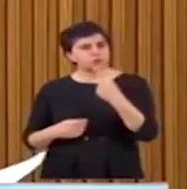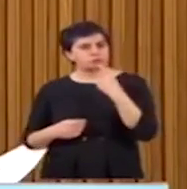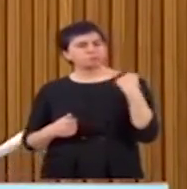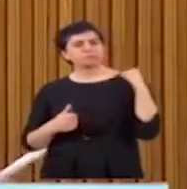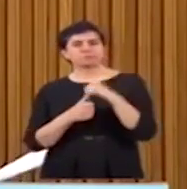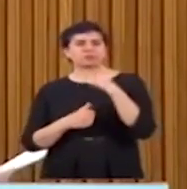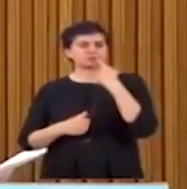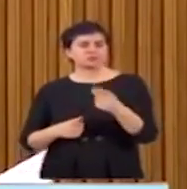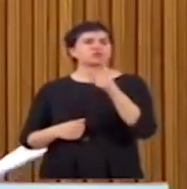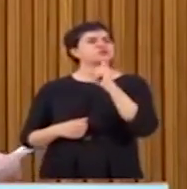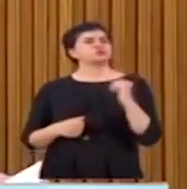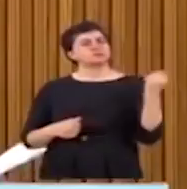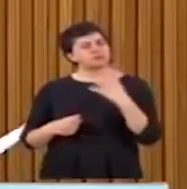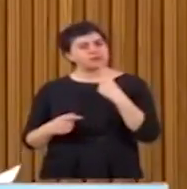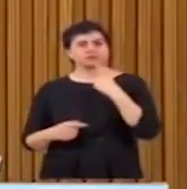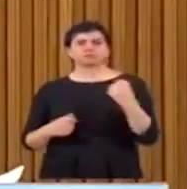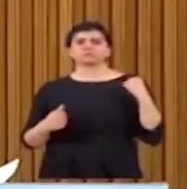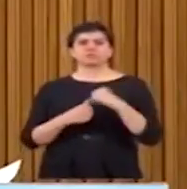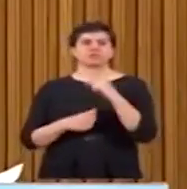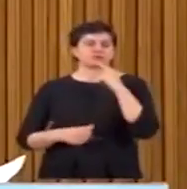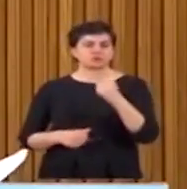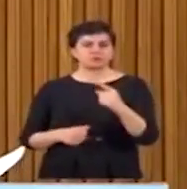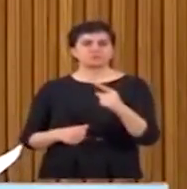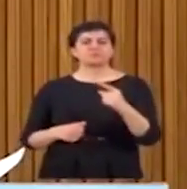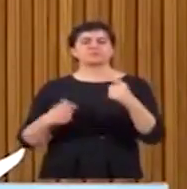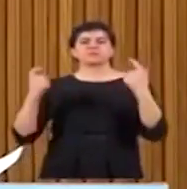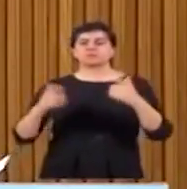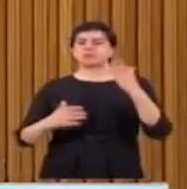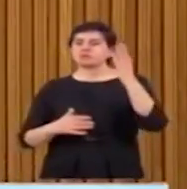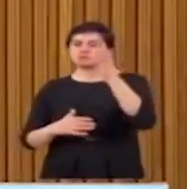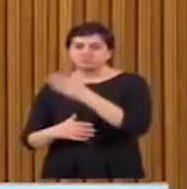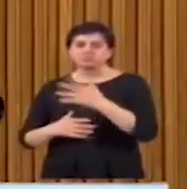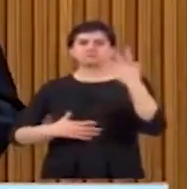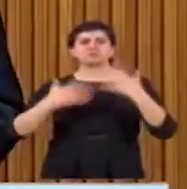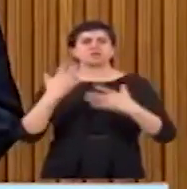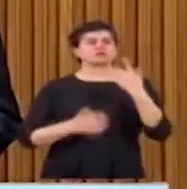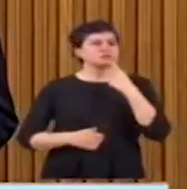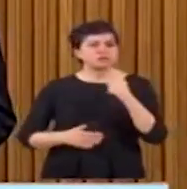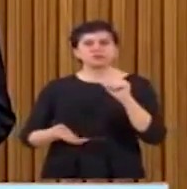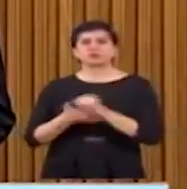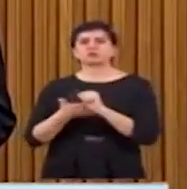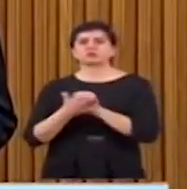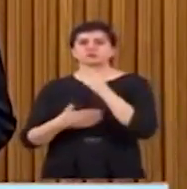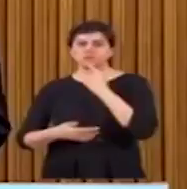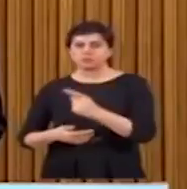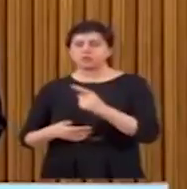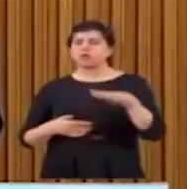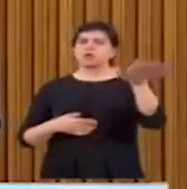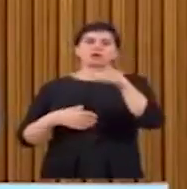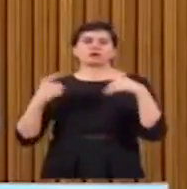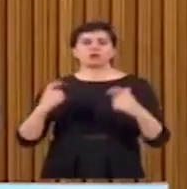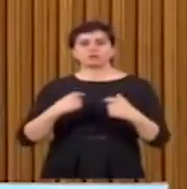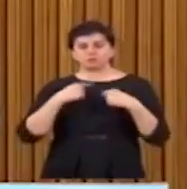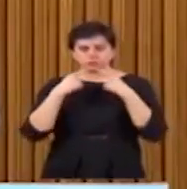söyleyeyim. 100 sefer söyledim. Bir daha söyleyeyim. Meydanlarda söyledim, televizyonlarda söyledim, gazetelerde söyledim, her yerde